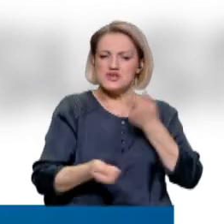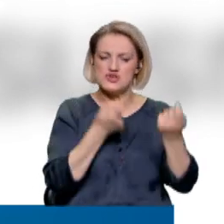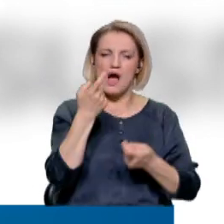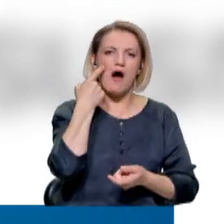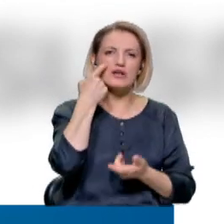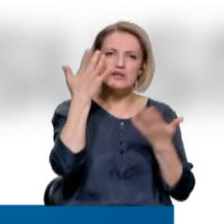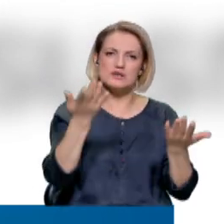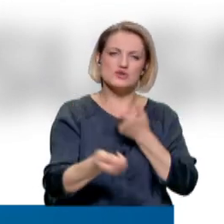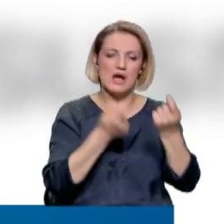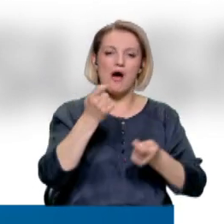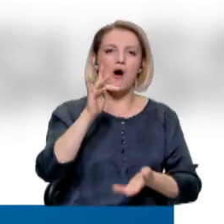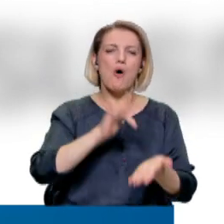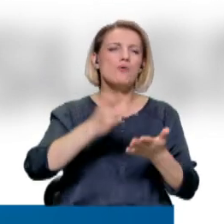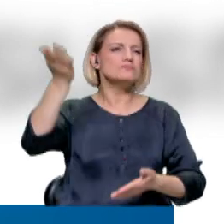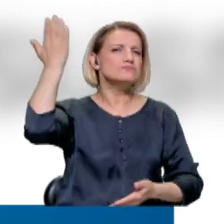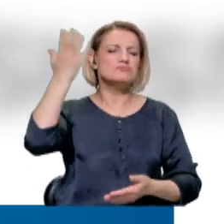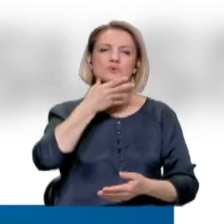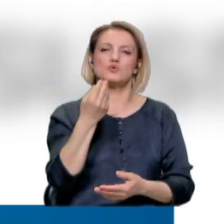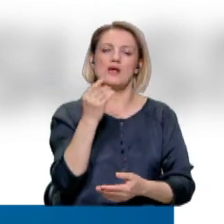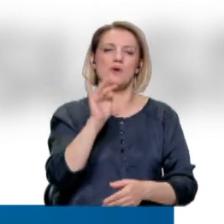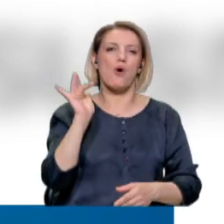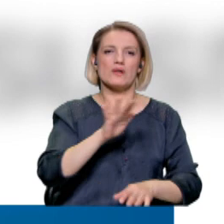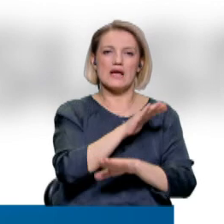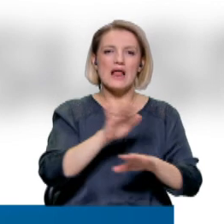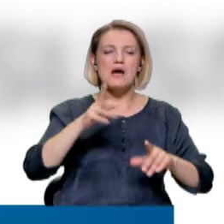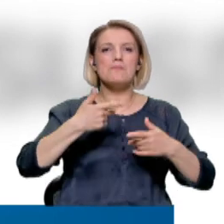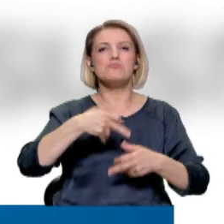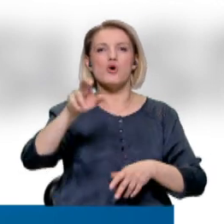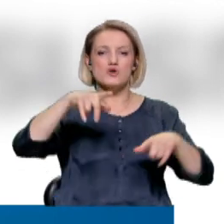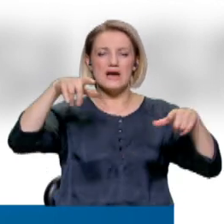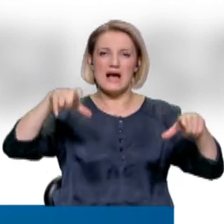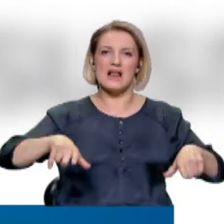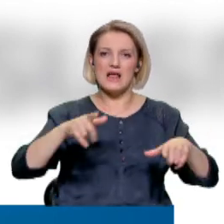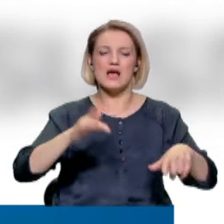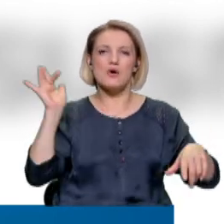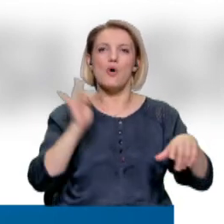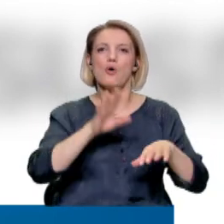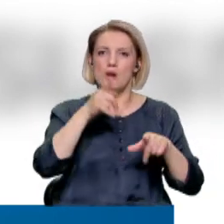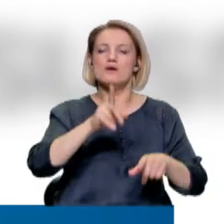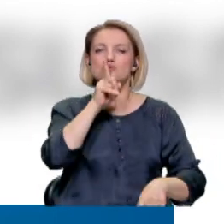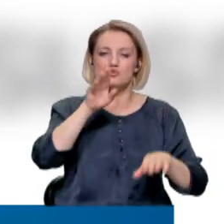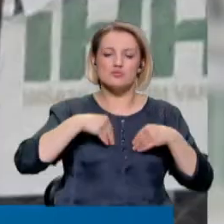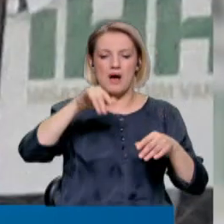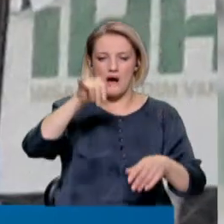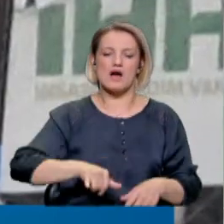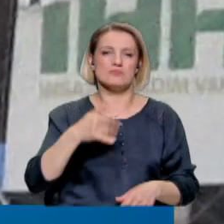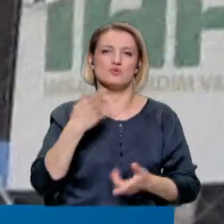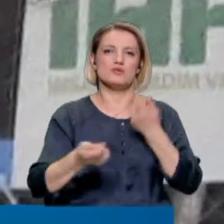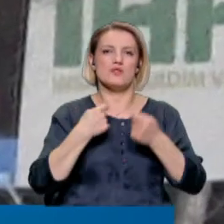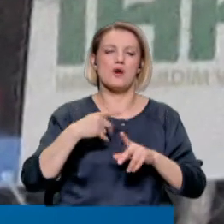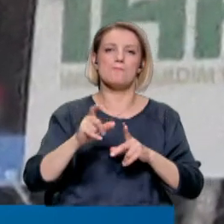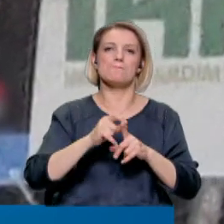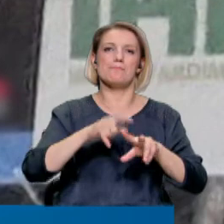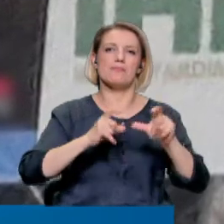Hayırlı işler yine ortaçağ'dan güzel bir orta geldi boş kaleye gol atma ahlakıyla susma hakkımı kullanıyorum paspas ithal